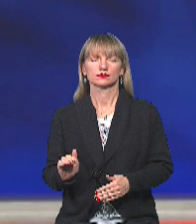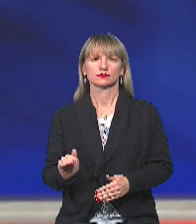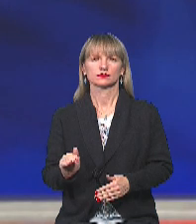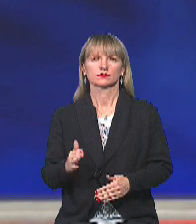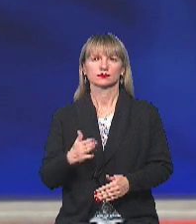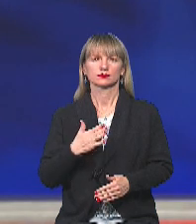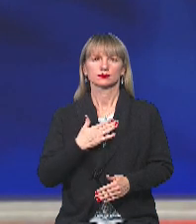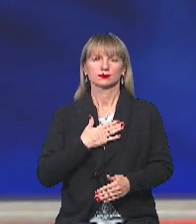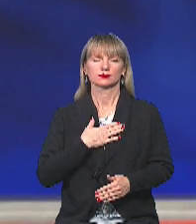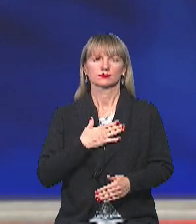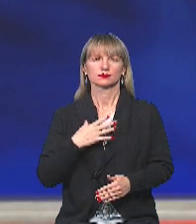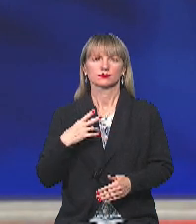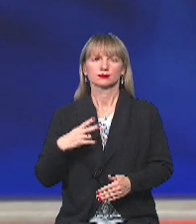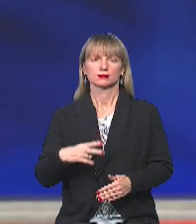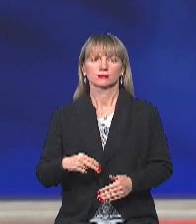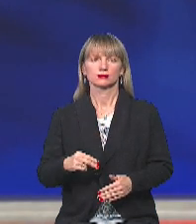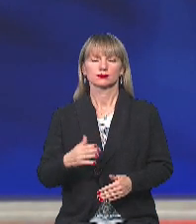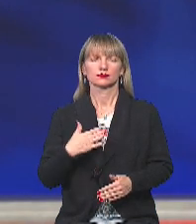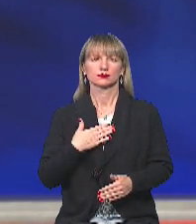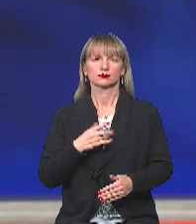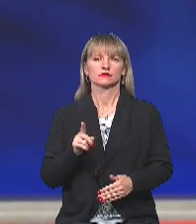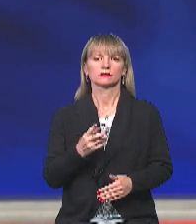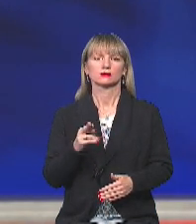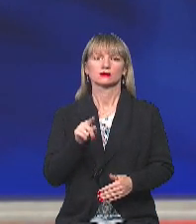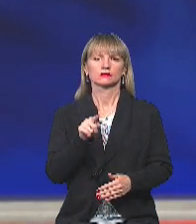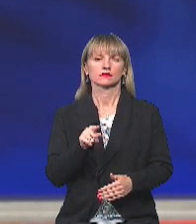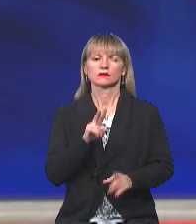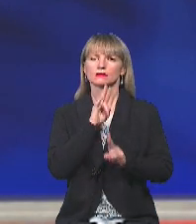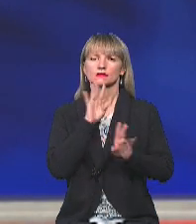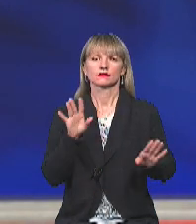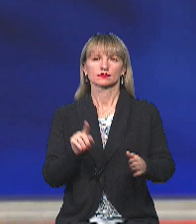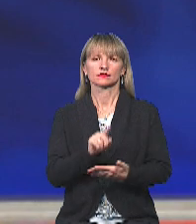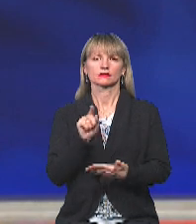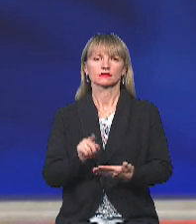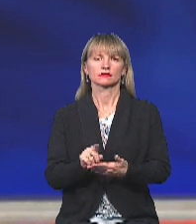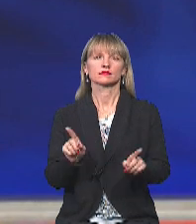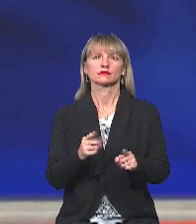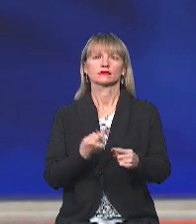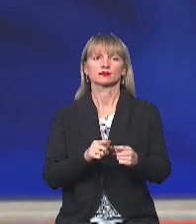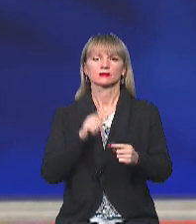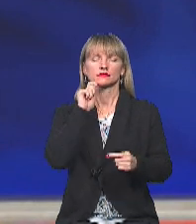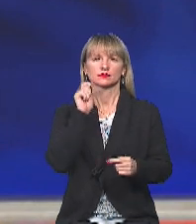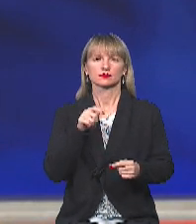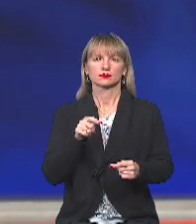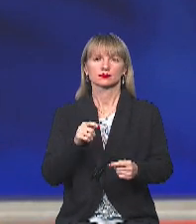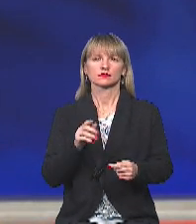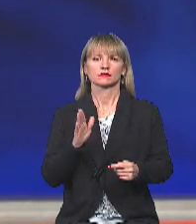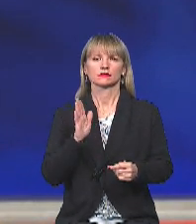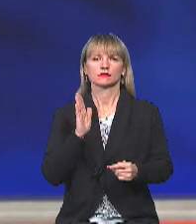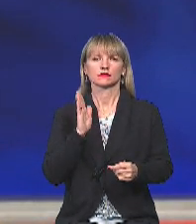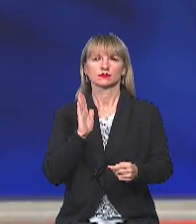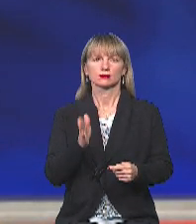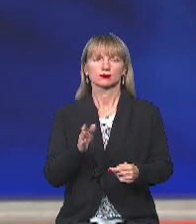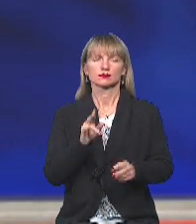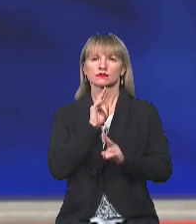дівчинка, маленька донечка моя, що вже для них не буде питання, що таке Україна, що вона вже буде, і не